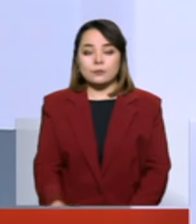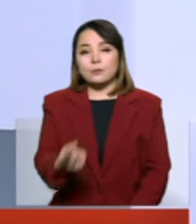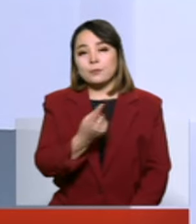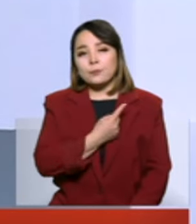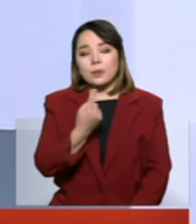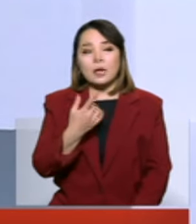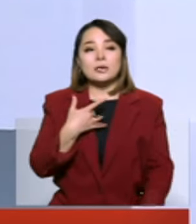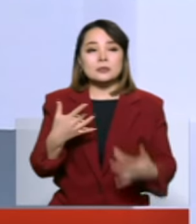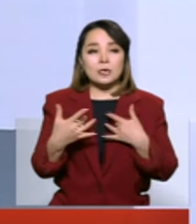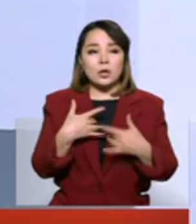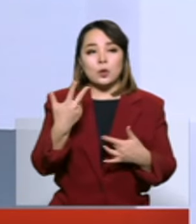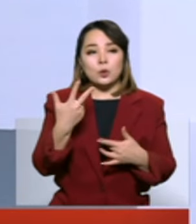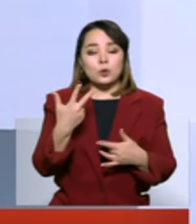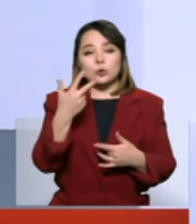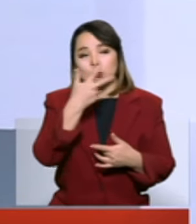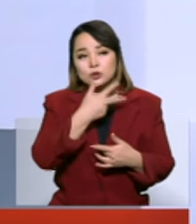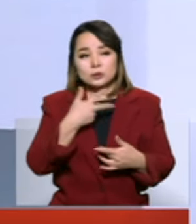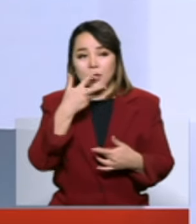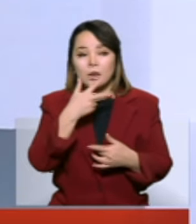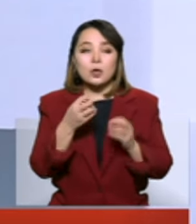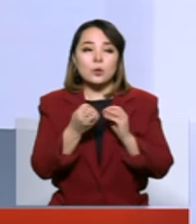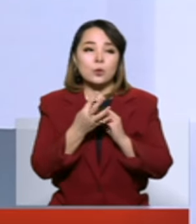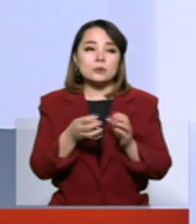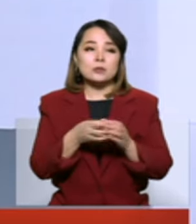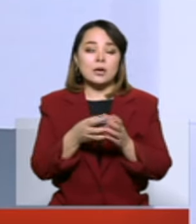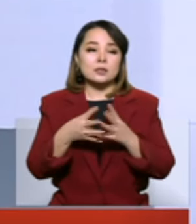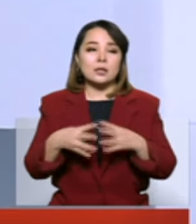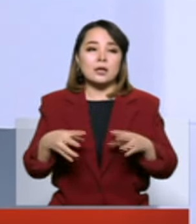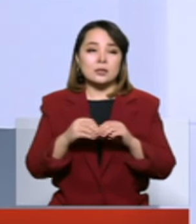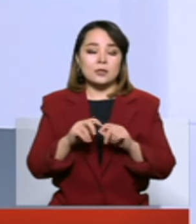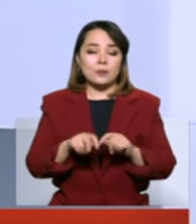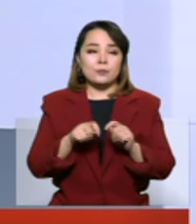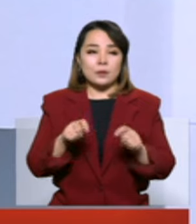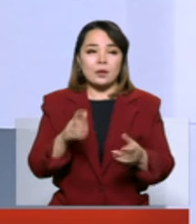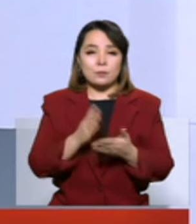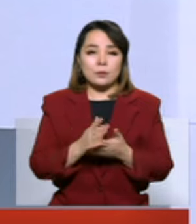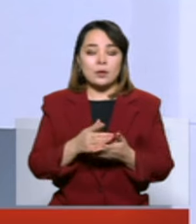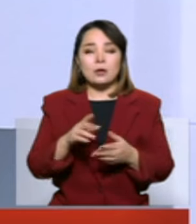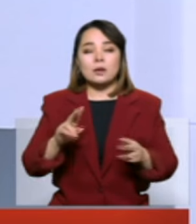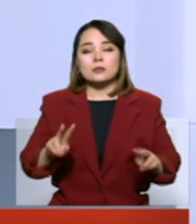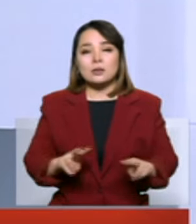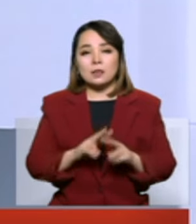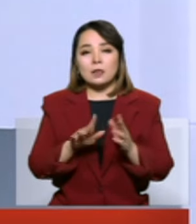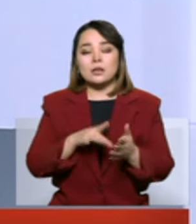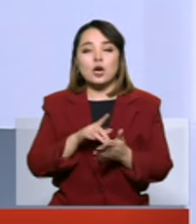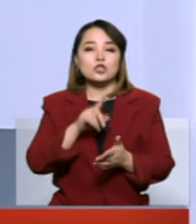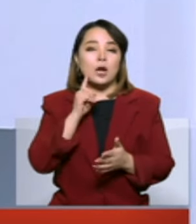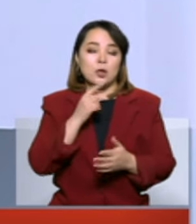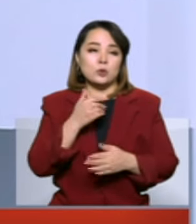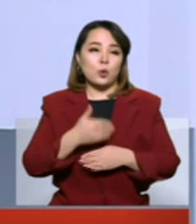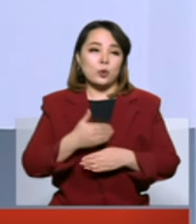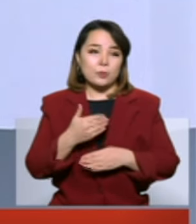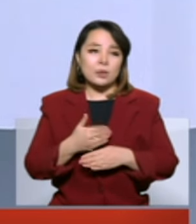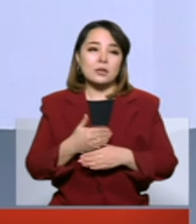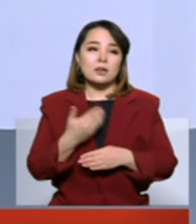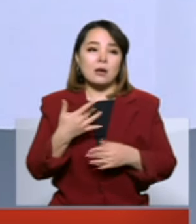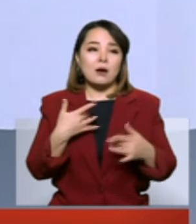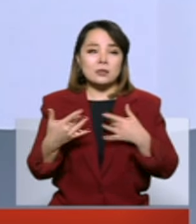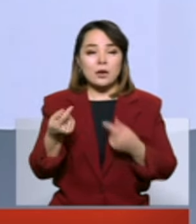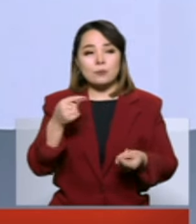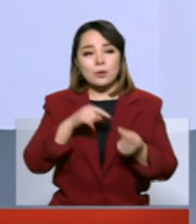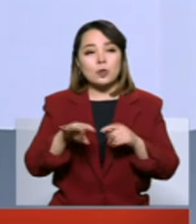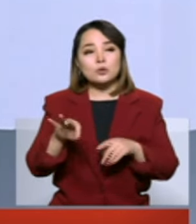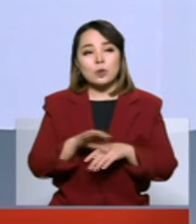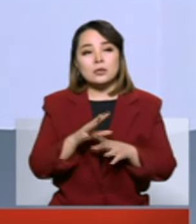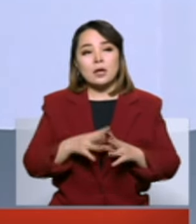Bir ғана театрда 3 жылда 14 жұп шаңырақ көтерген. Елордадағы музыкалық жас көрермен театрының әртістері бір-біріне